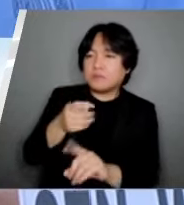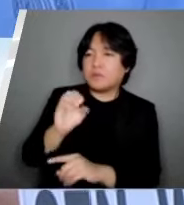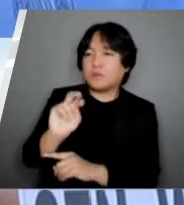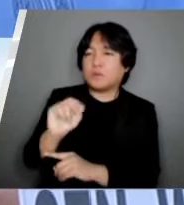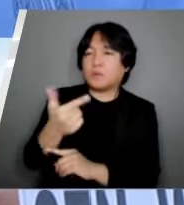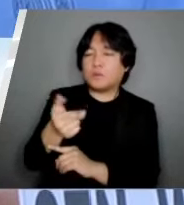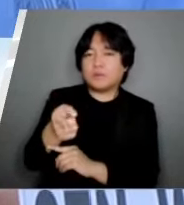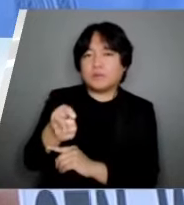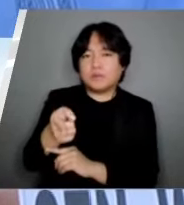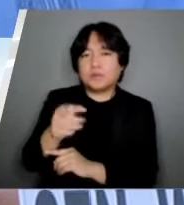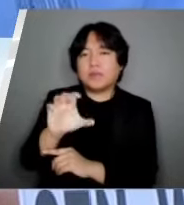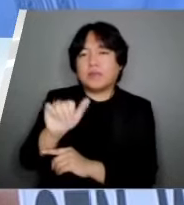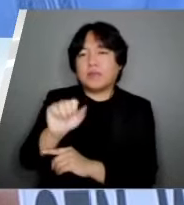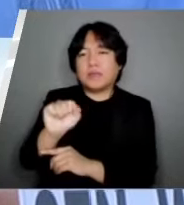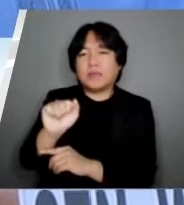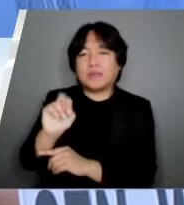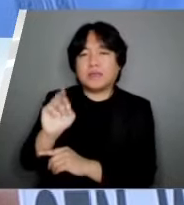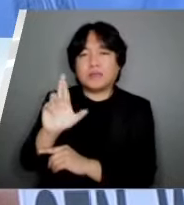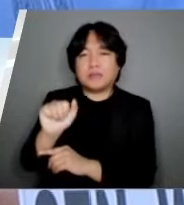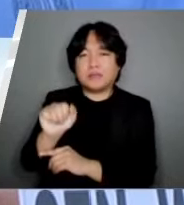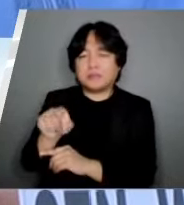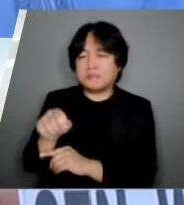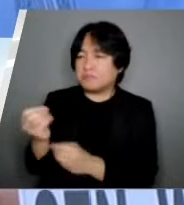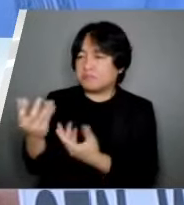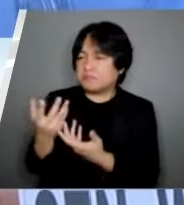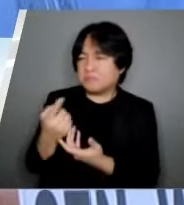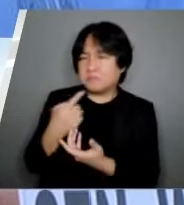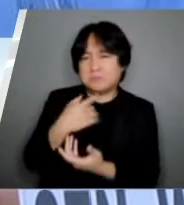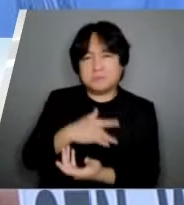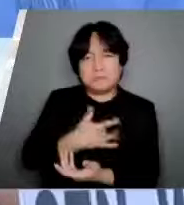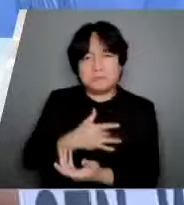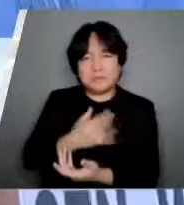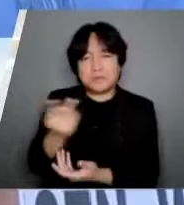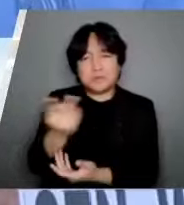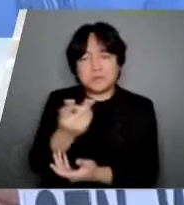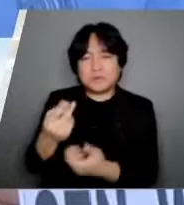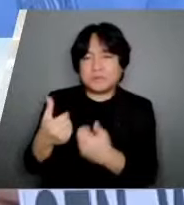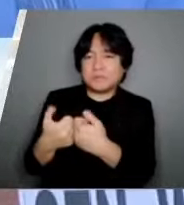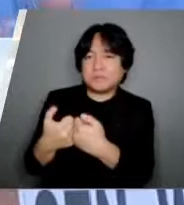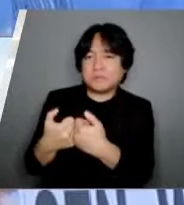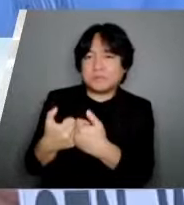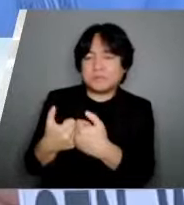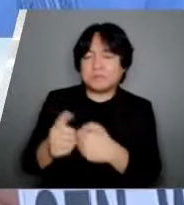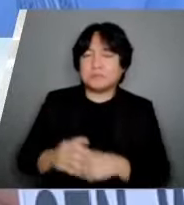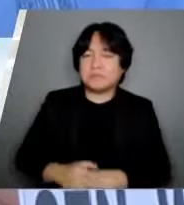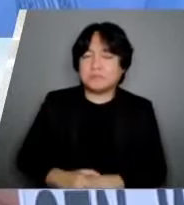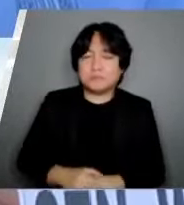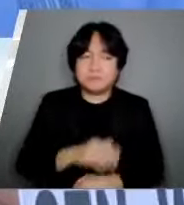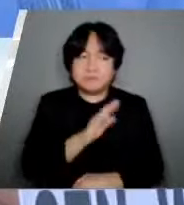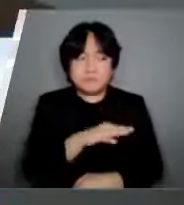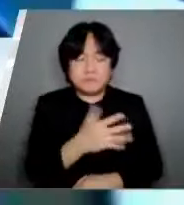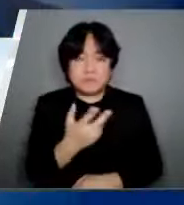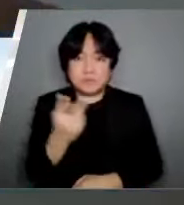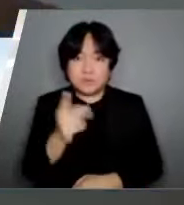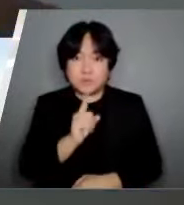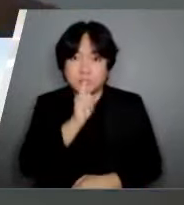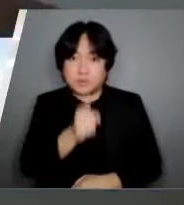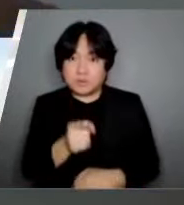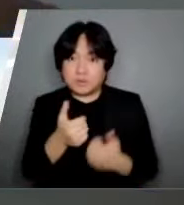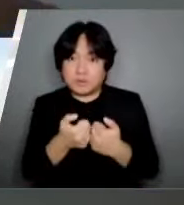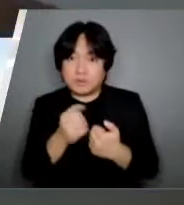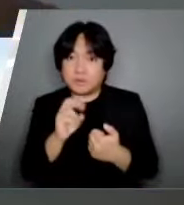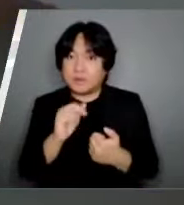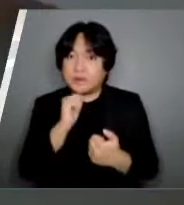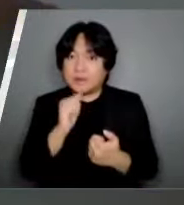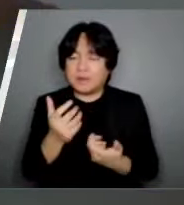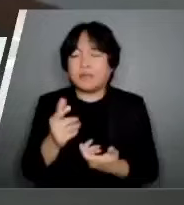Mukhang girlfriend niya ata. Ah, mukhang girlfriend? Mukhang girlfriend o girlfriend niya? Okay lang yun. Walang din man illegal ang girlfriend.